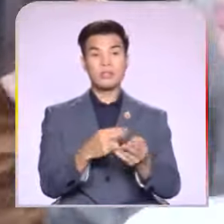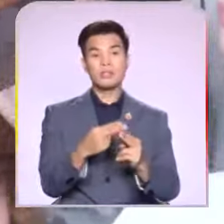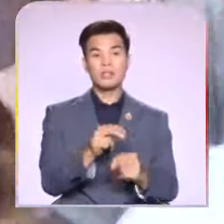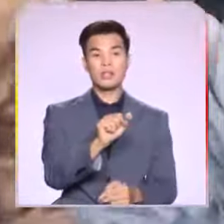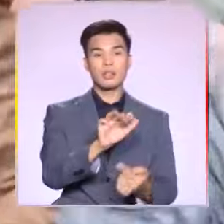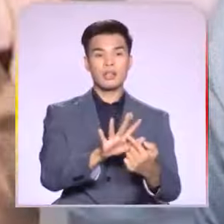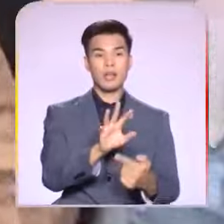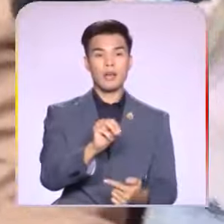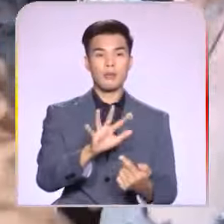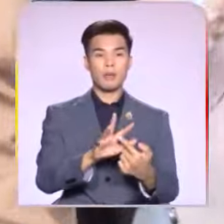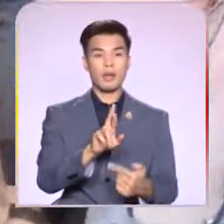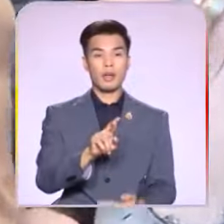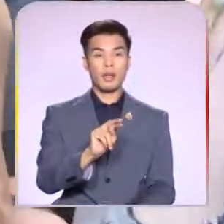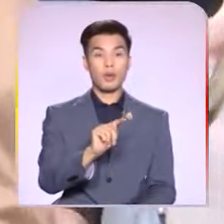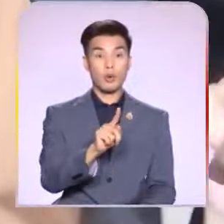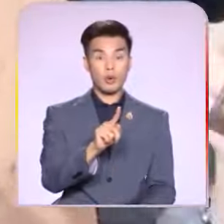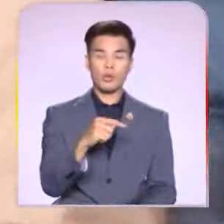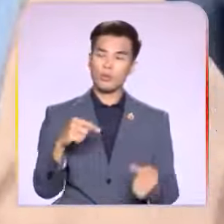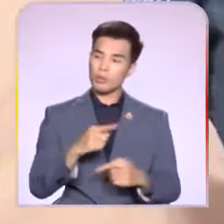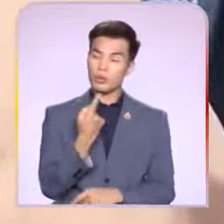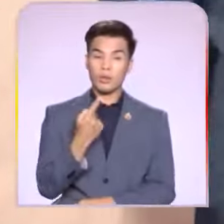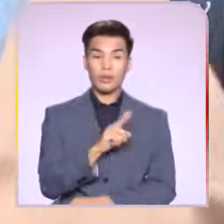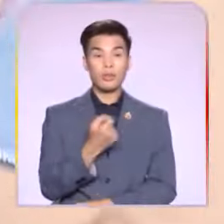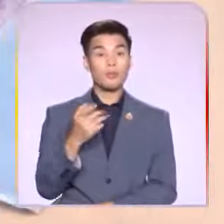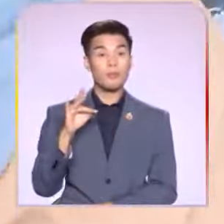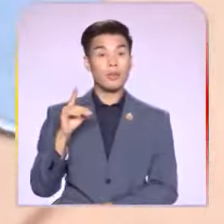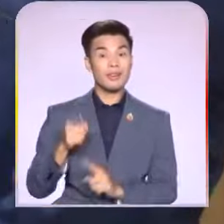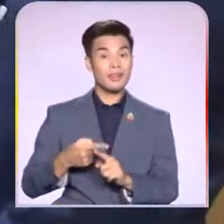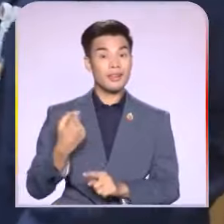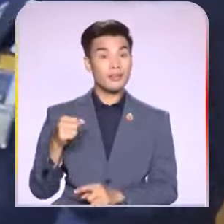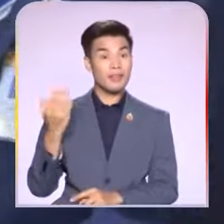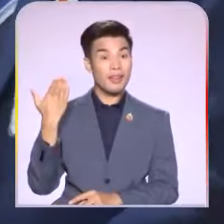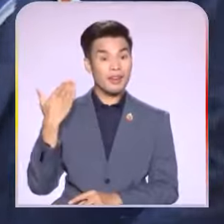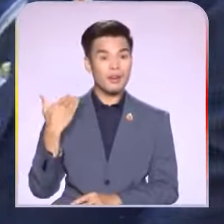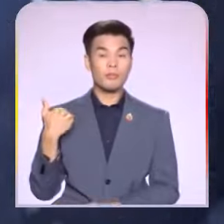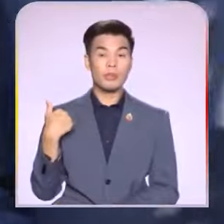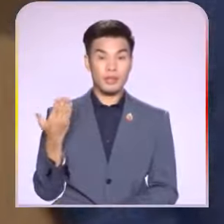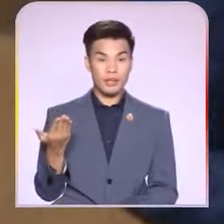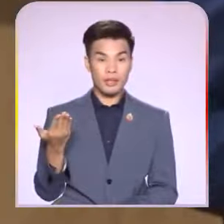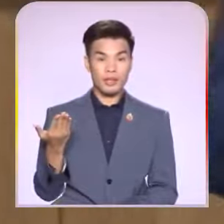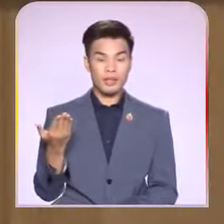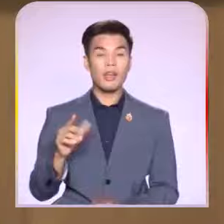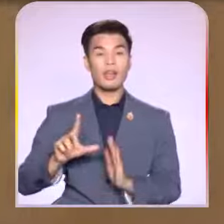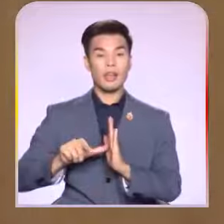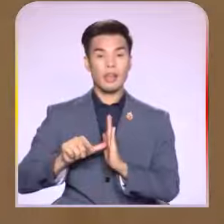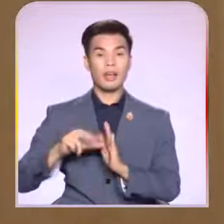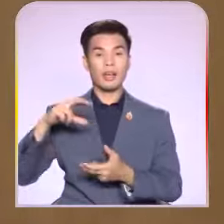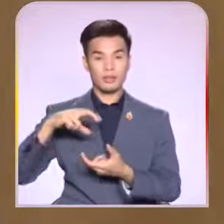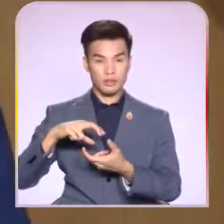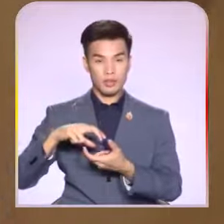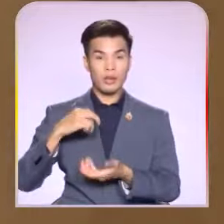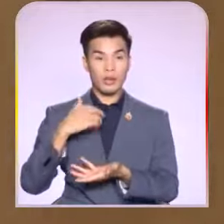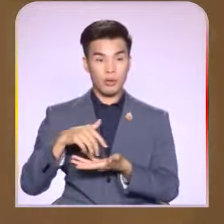ารถเจนชัยจิตวณิชนะคะซึ่งเมื่อวันที่18ตุลาคมที่ผ่านมาทางด้านของคุณไพบูลย์นิติตะวันซึ่งท่านก็เป็นเลขาธิการพรรคท่านบ